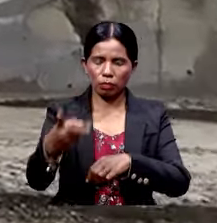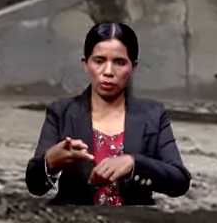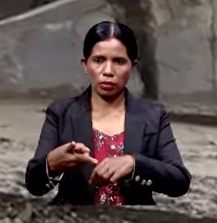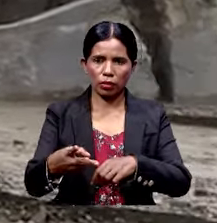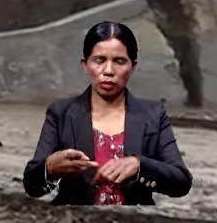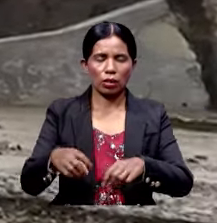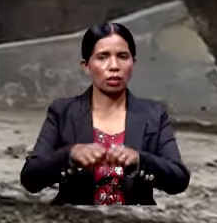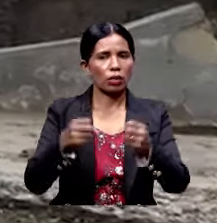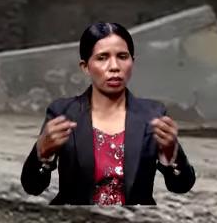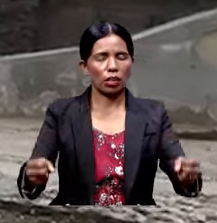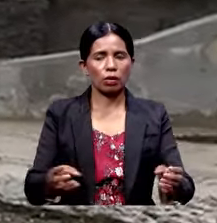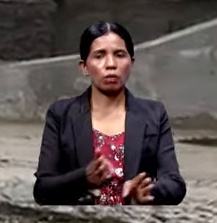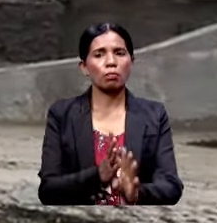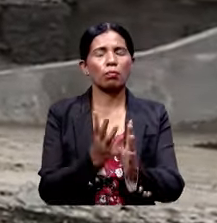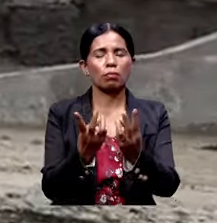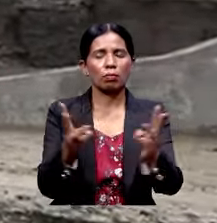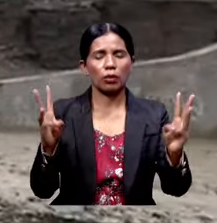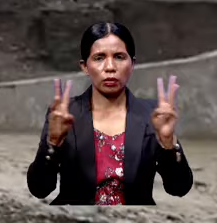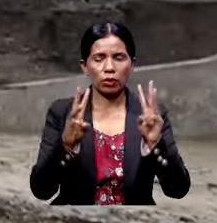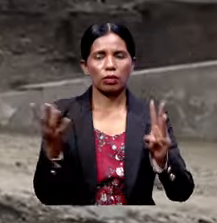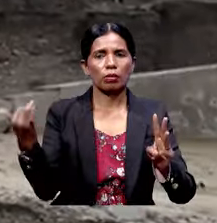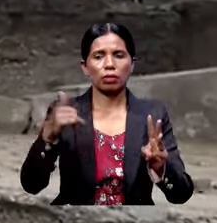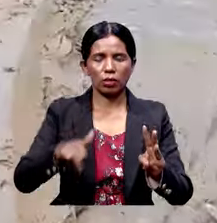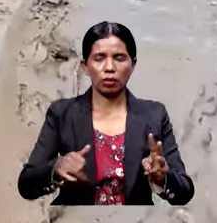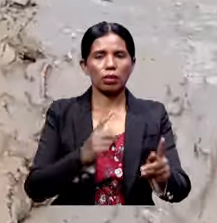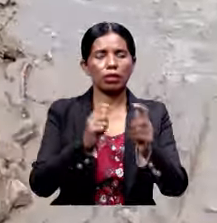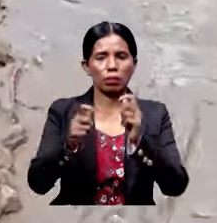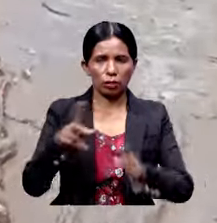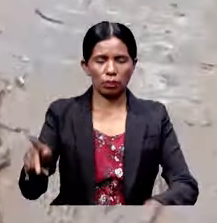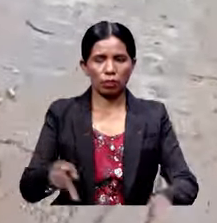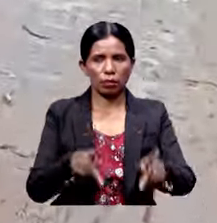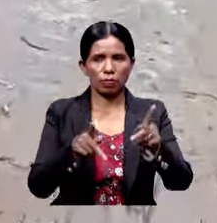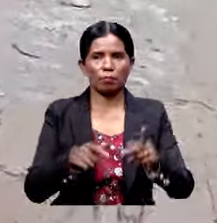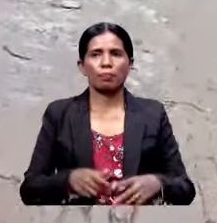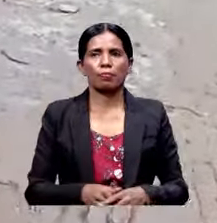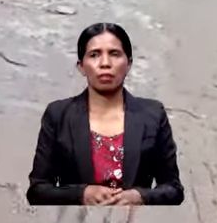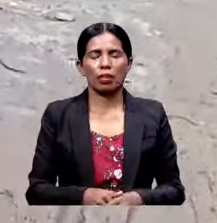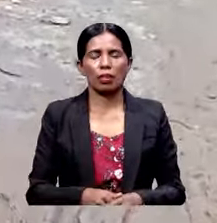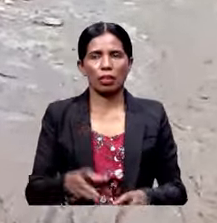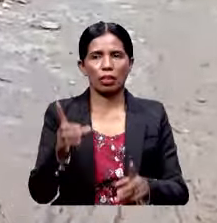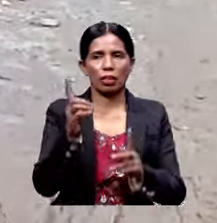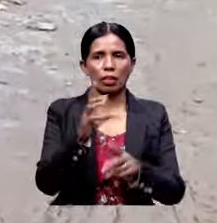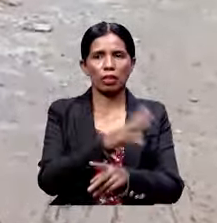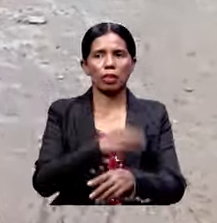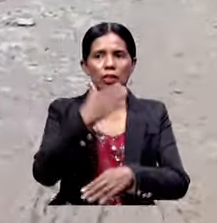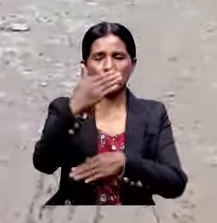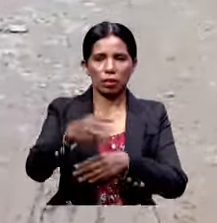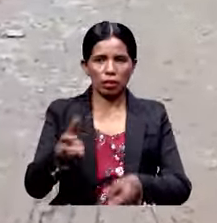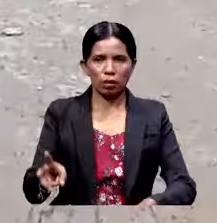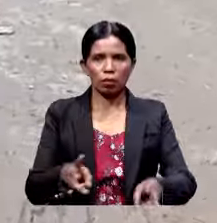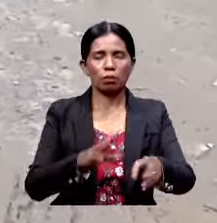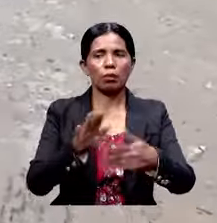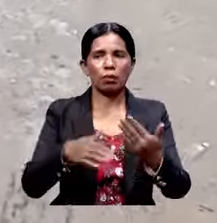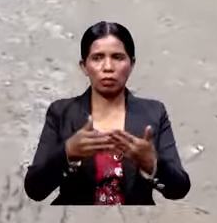moru protesaun sira no mos interrompe sirkulasaun transporte publiku. Alene ne mos iha loron siginte strada publiku sira